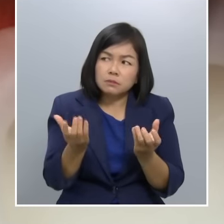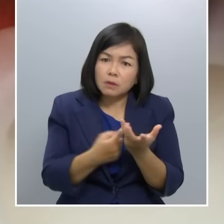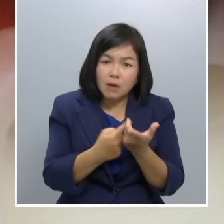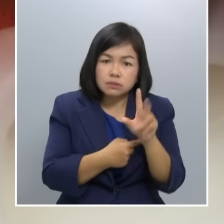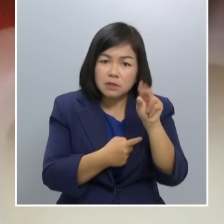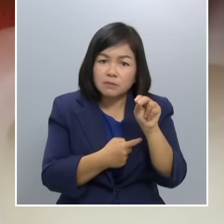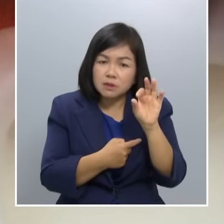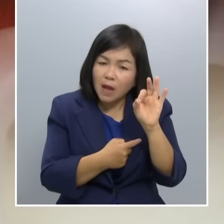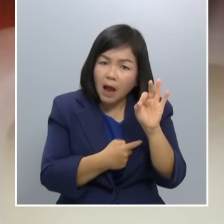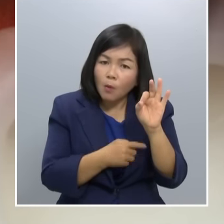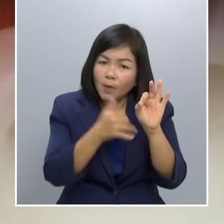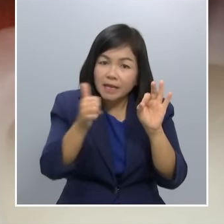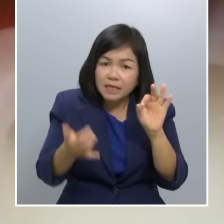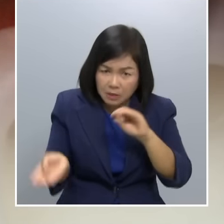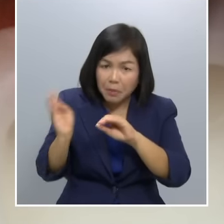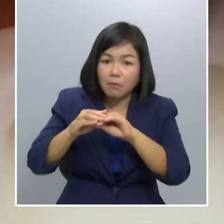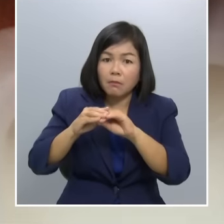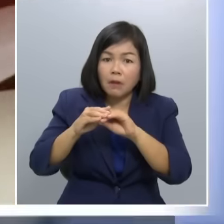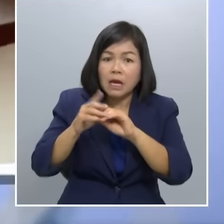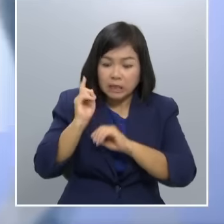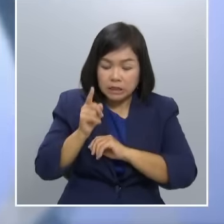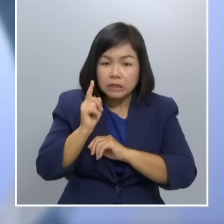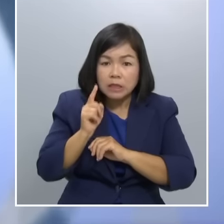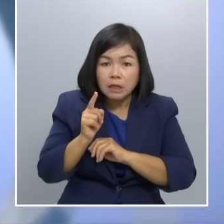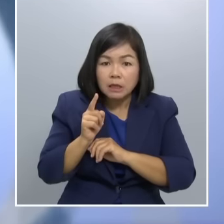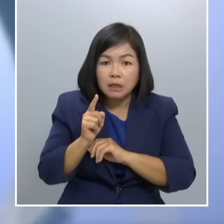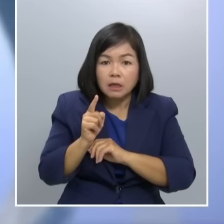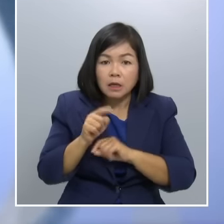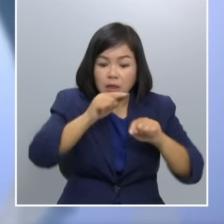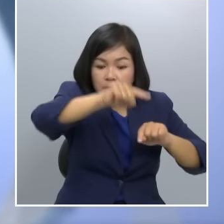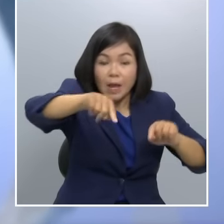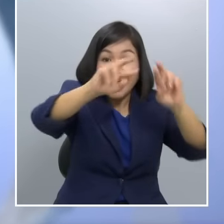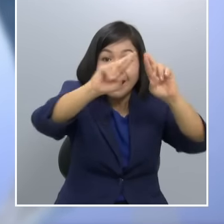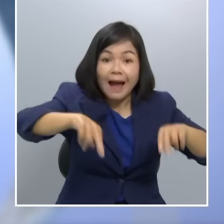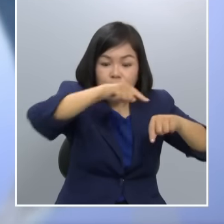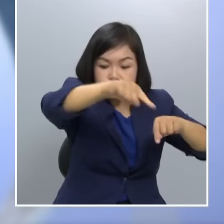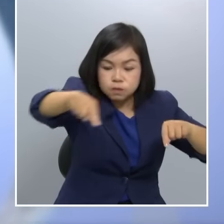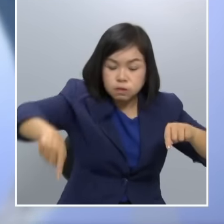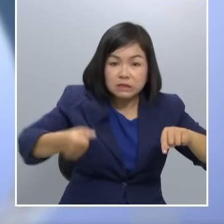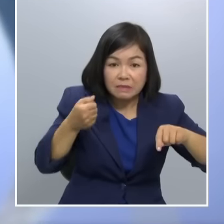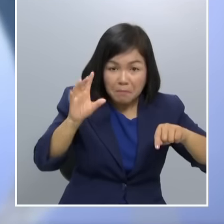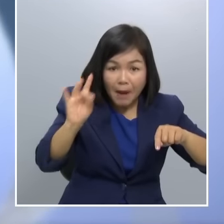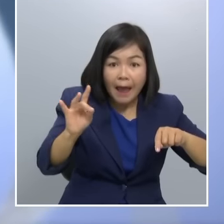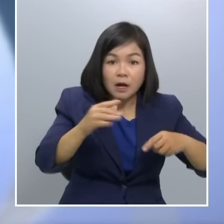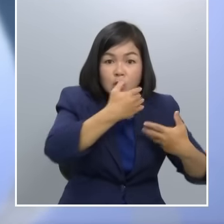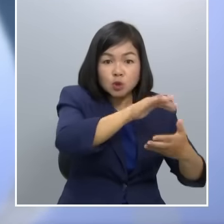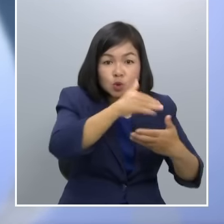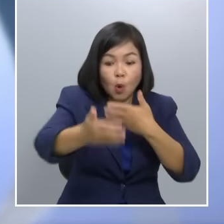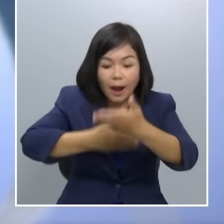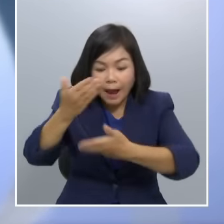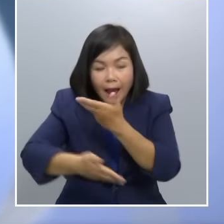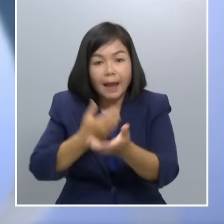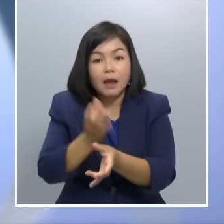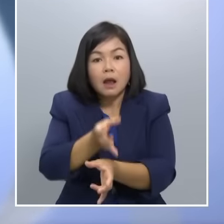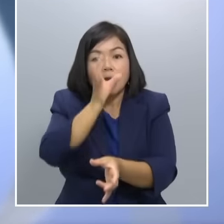แนกเพิ่มขึ้นแล้วอแล้วจริงๆคุณผู้ชมครับ 18จุดนะอ่า 18จุดที่มีการเอาไป